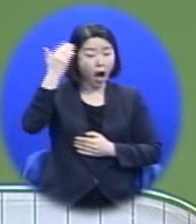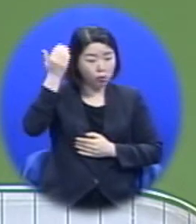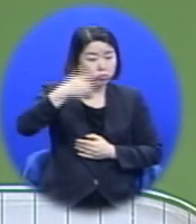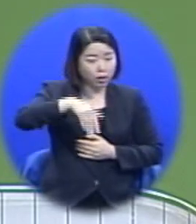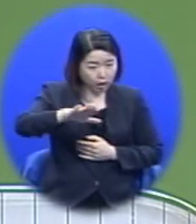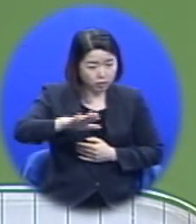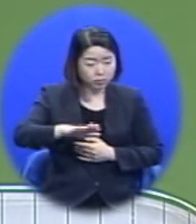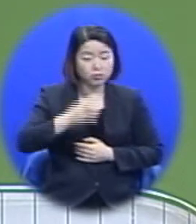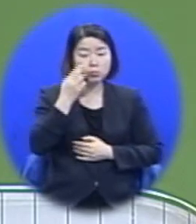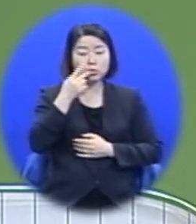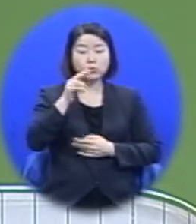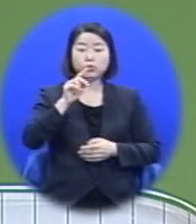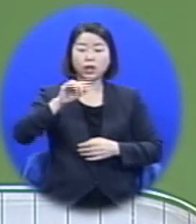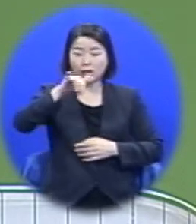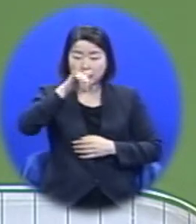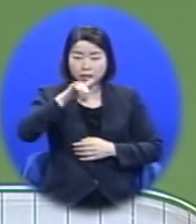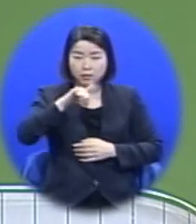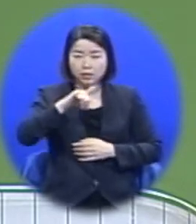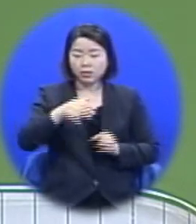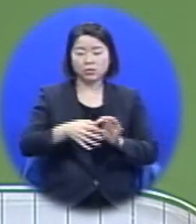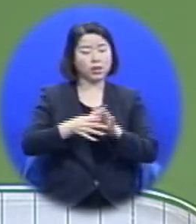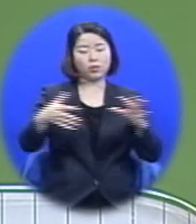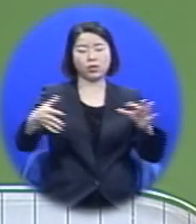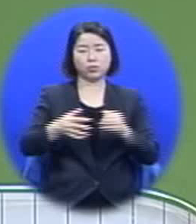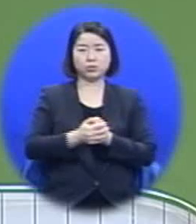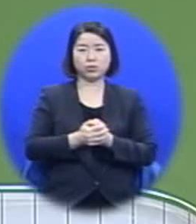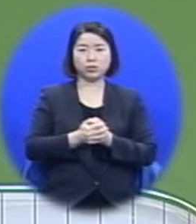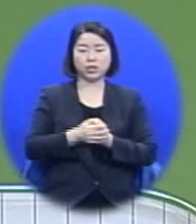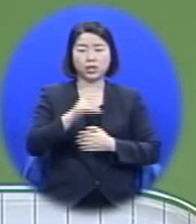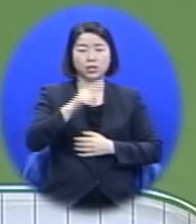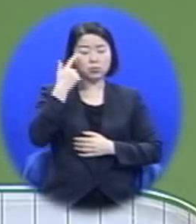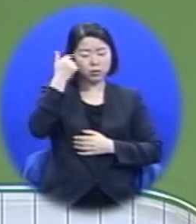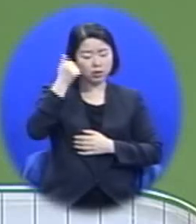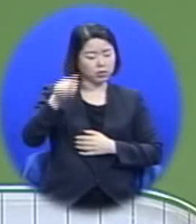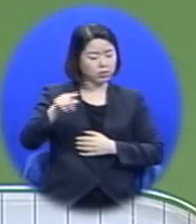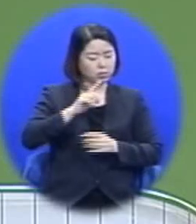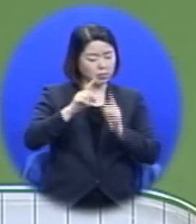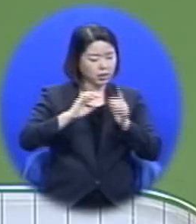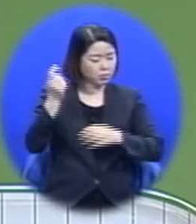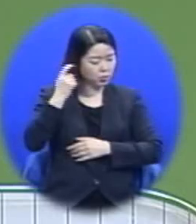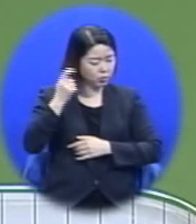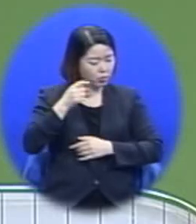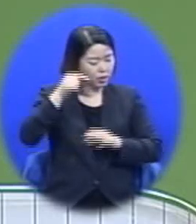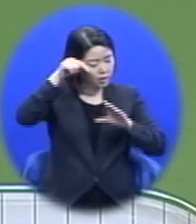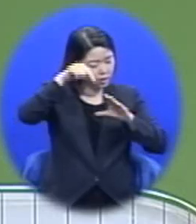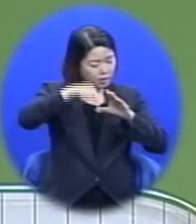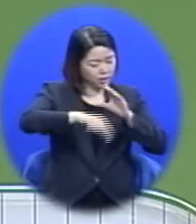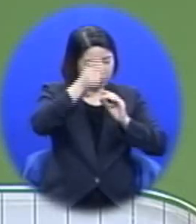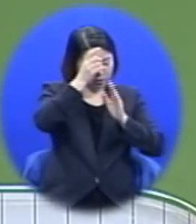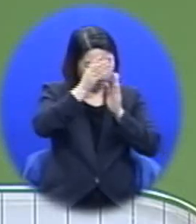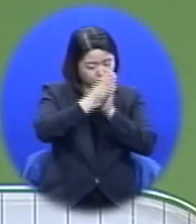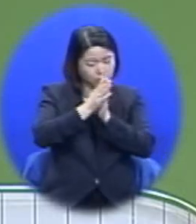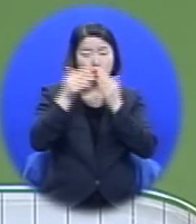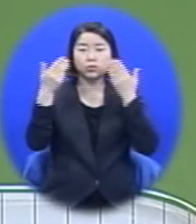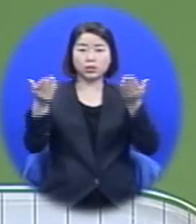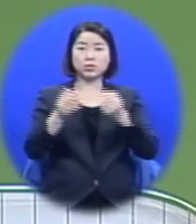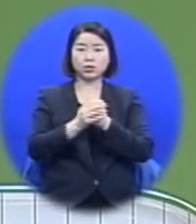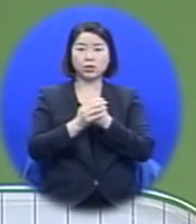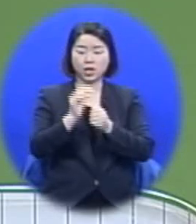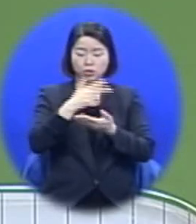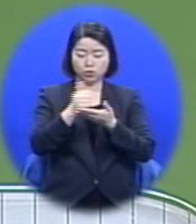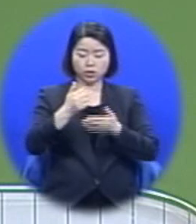미국 에이드 그 목사님이 그 말씀을 듣고 깊이 기도했습니다 주님 제 안에